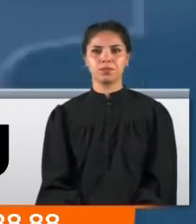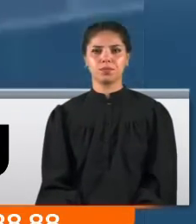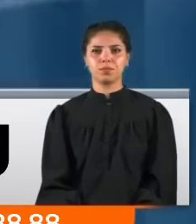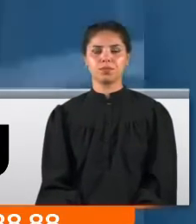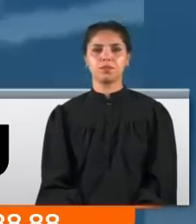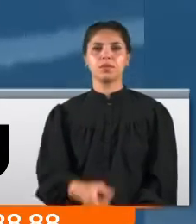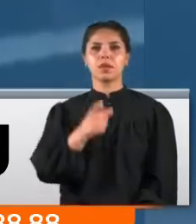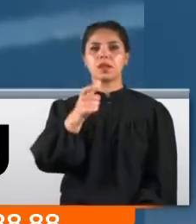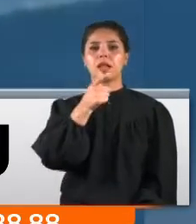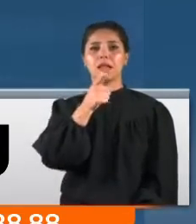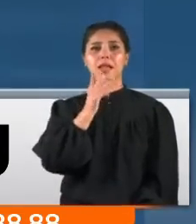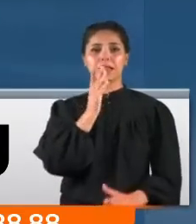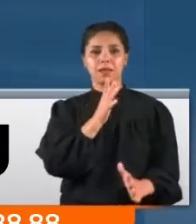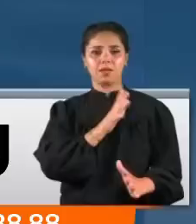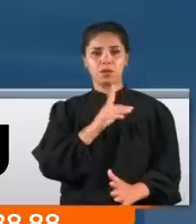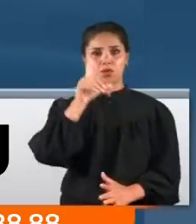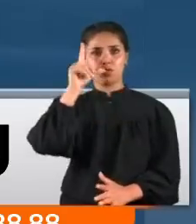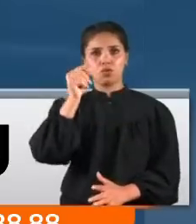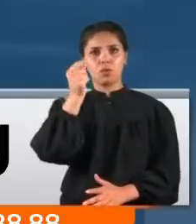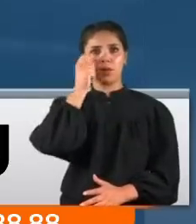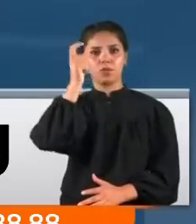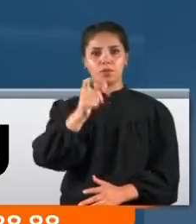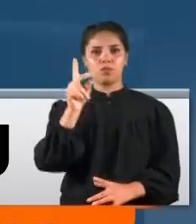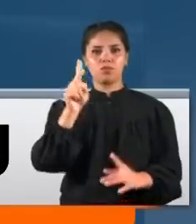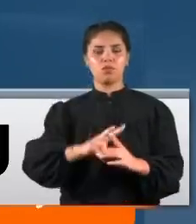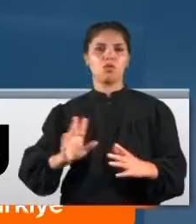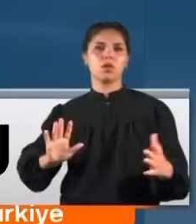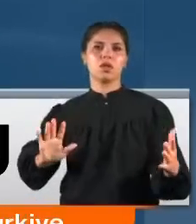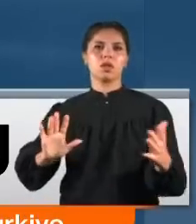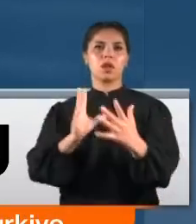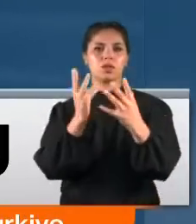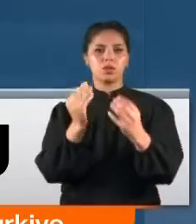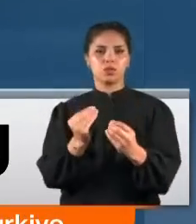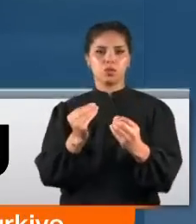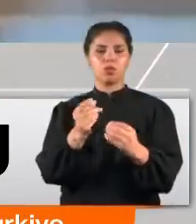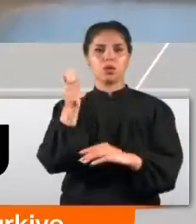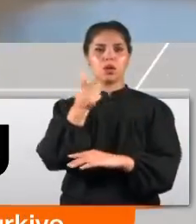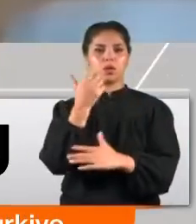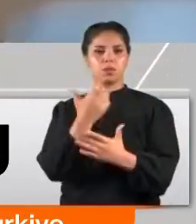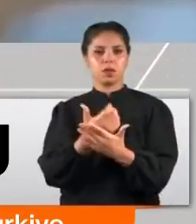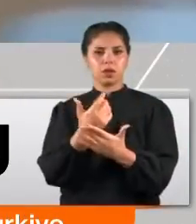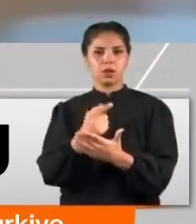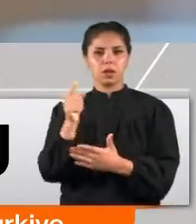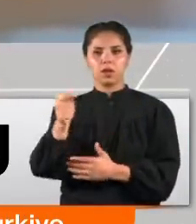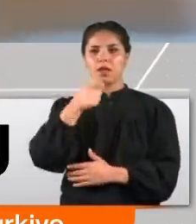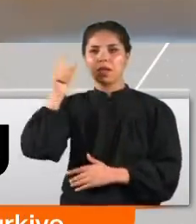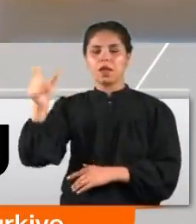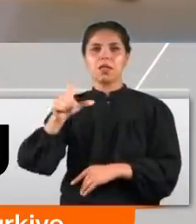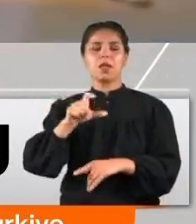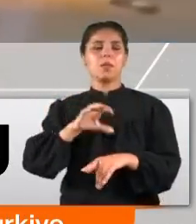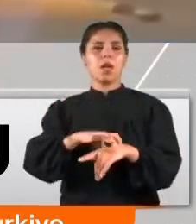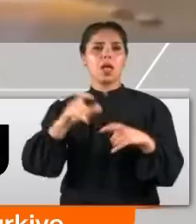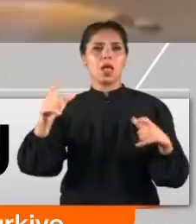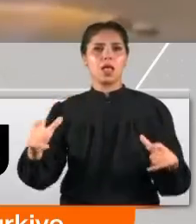Daha silah sesleri susmamışken şüphelilerden birine polis müdahalesinin yansıdığı amatör kamera Via Vicenzo'nun hastane